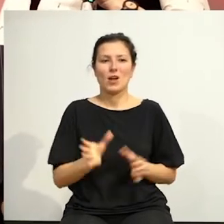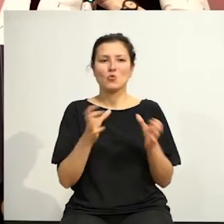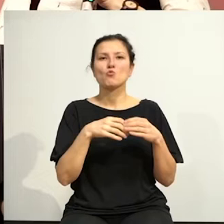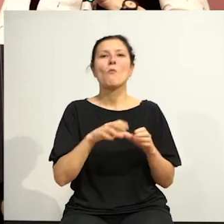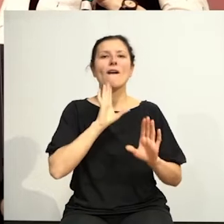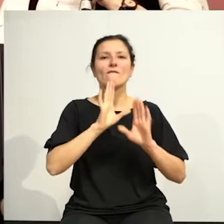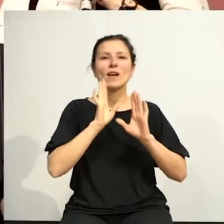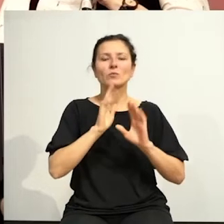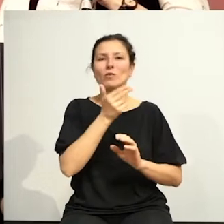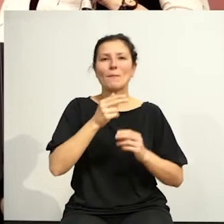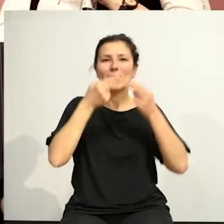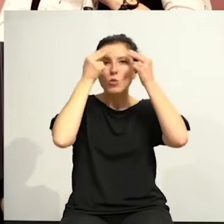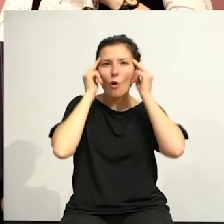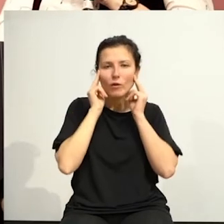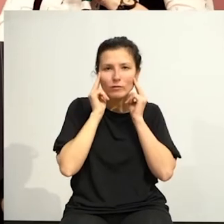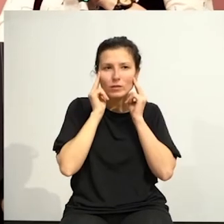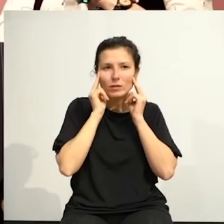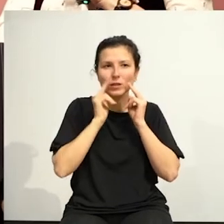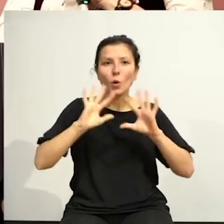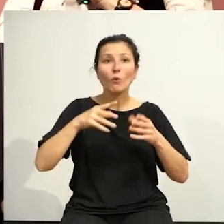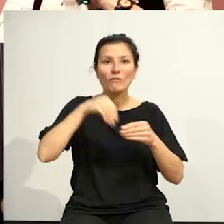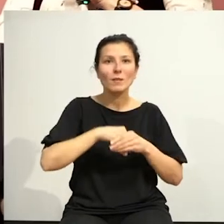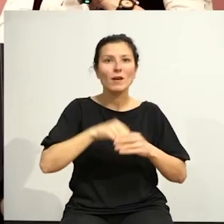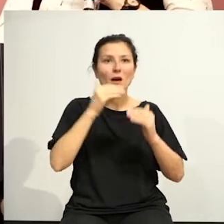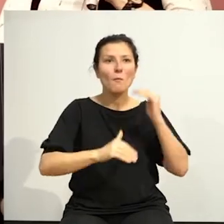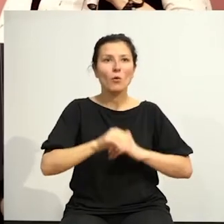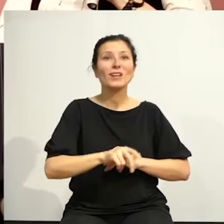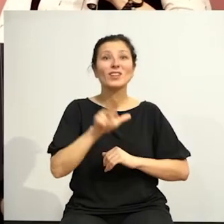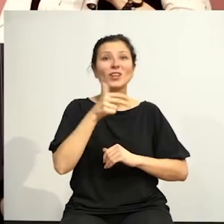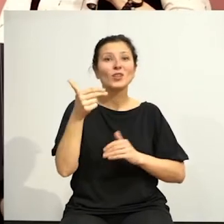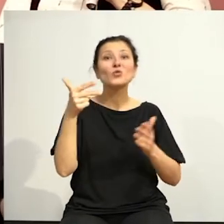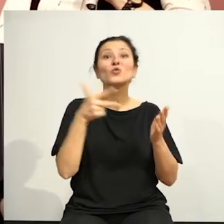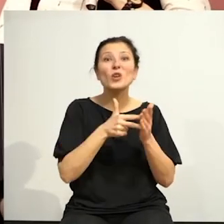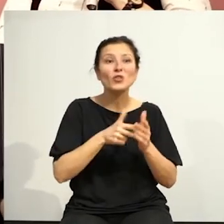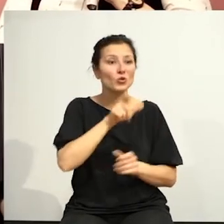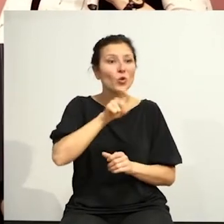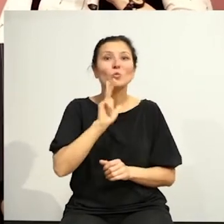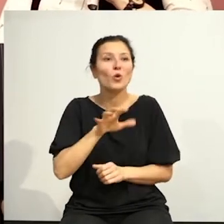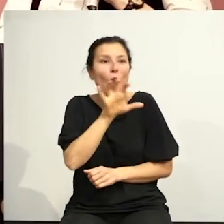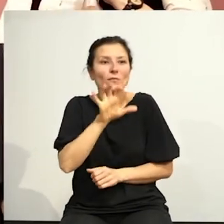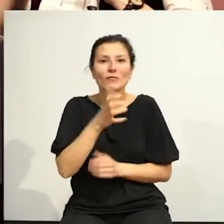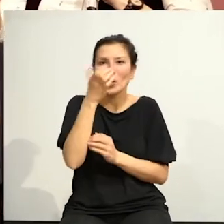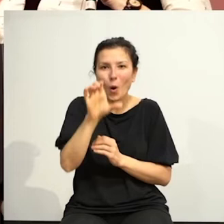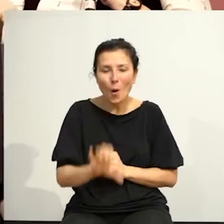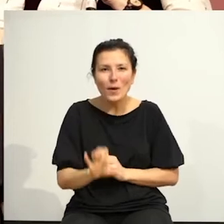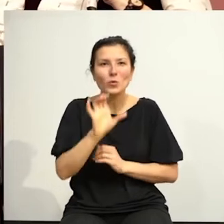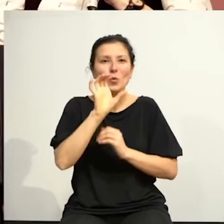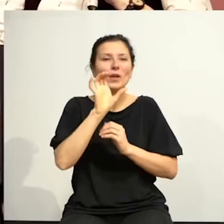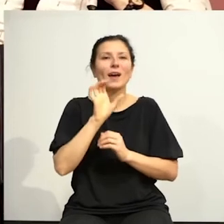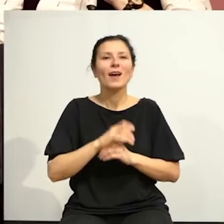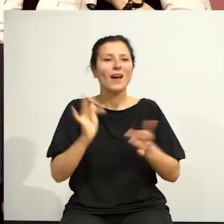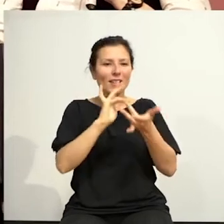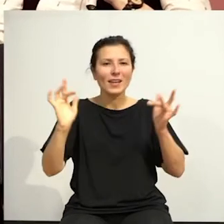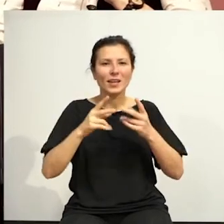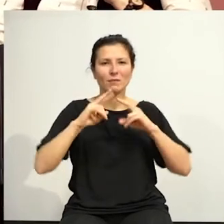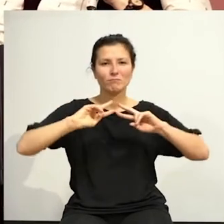facebookową na temat Norwida z ponad 3000 obserwujących, komentujących, którzy linkują wszelkie wydarzenia w całej